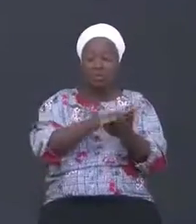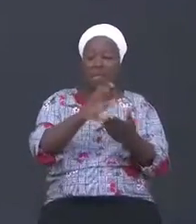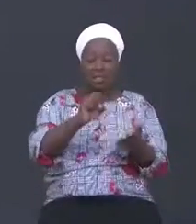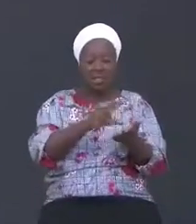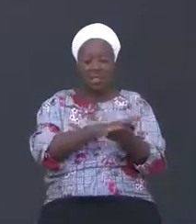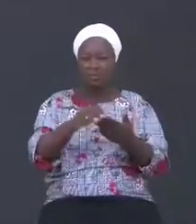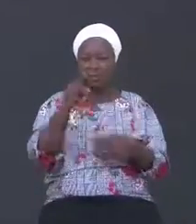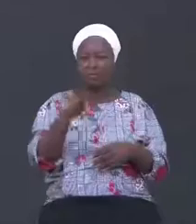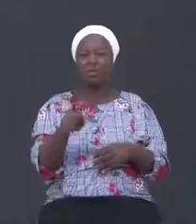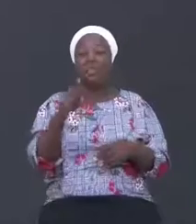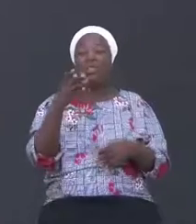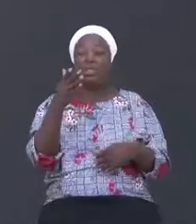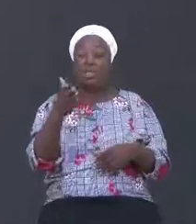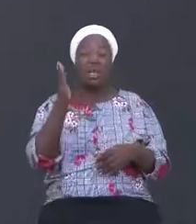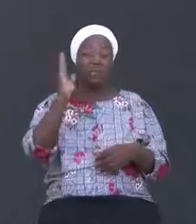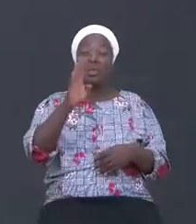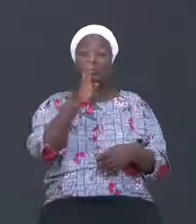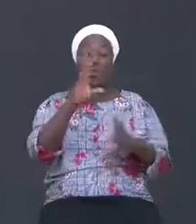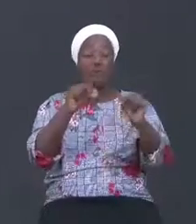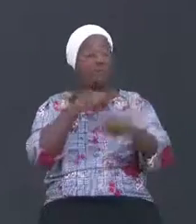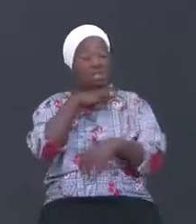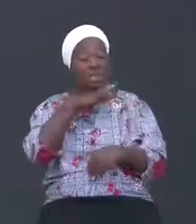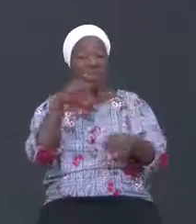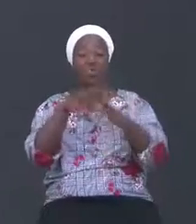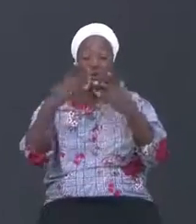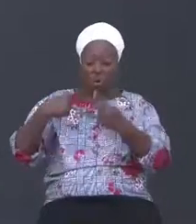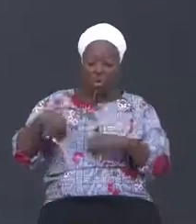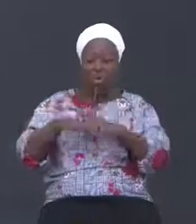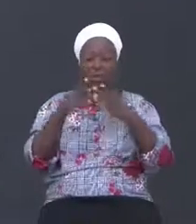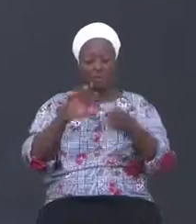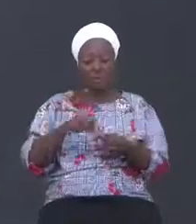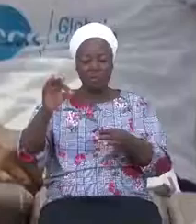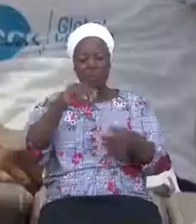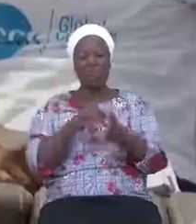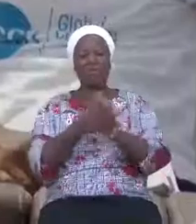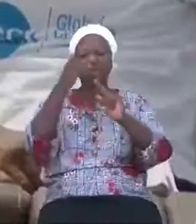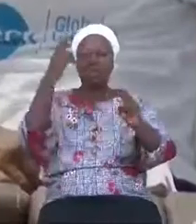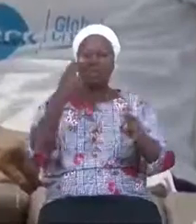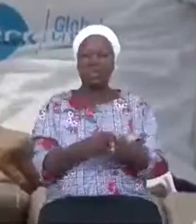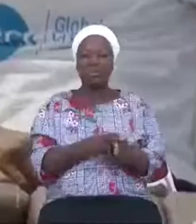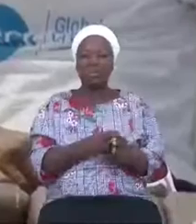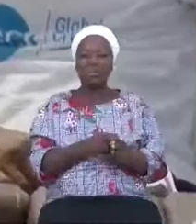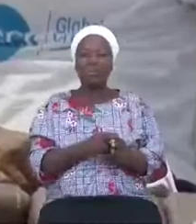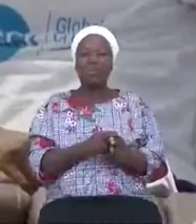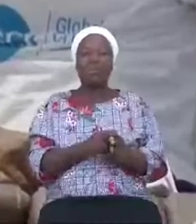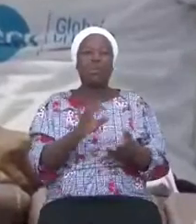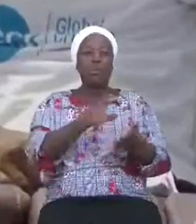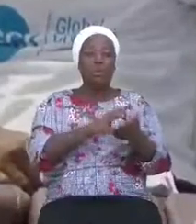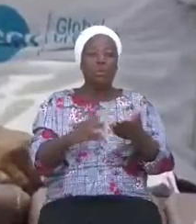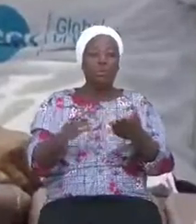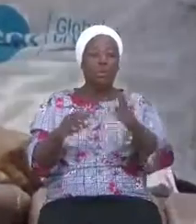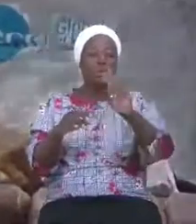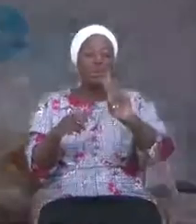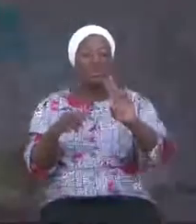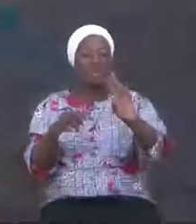te sanctifier. Il n'y aura plus de tâches dans ton cœur, dans ton esprit au nom de Jésus. Voyons le verset